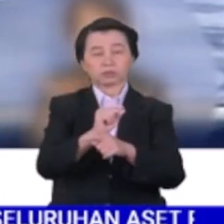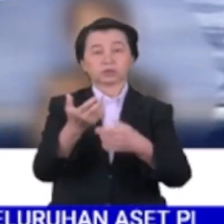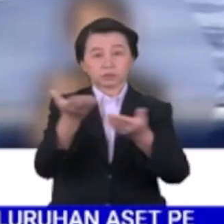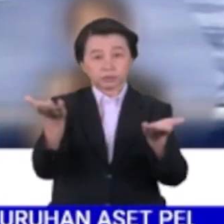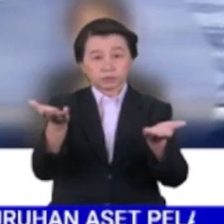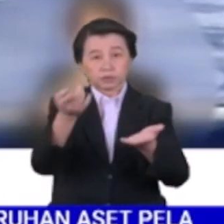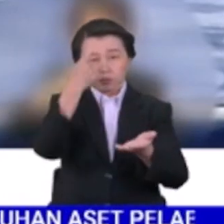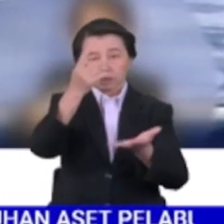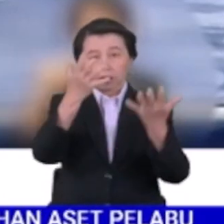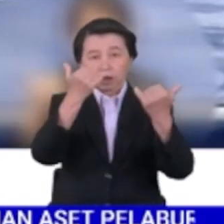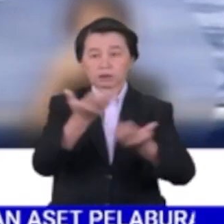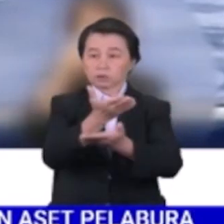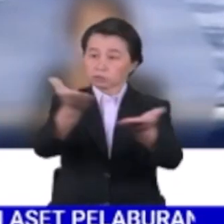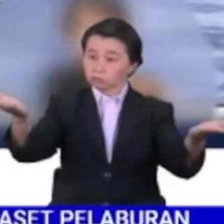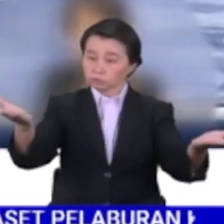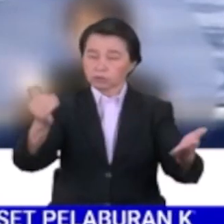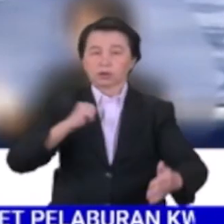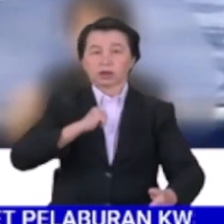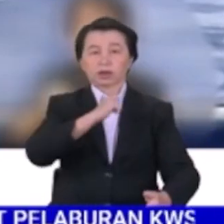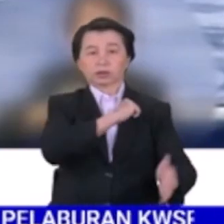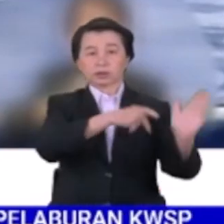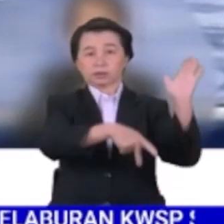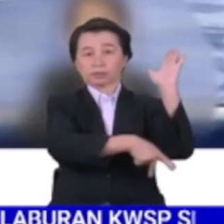ini agar semua ahli di parlimen